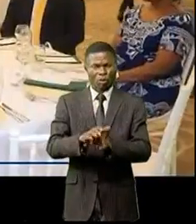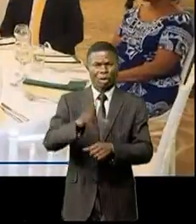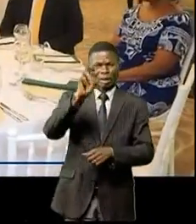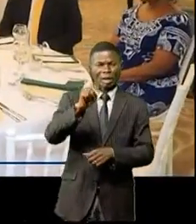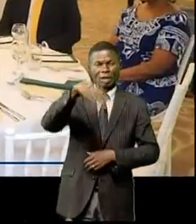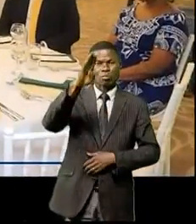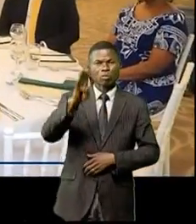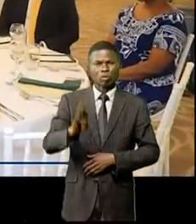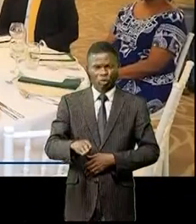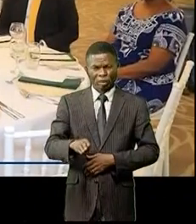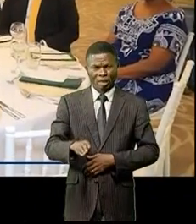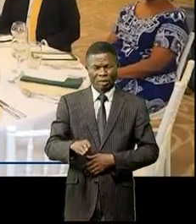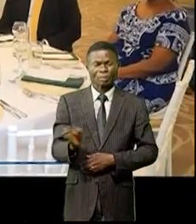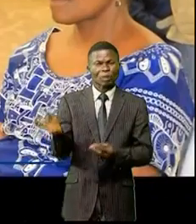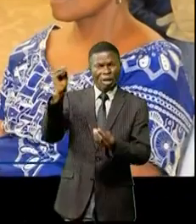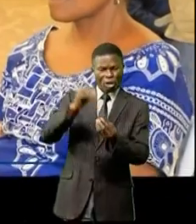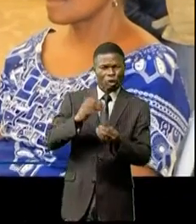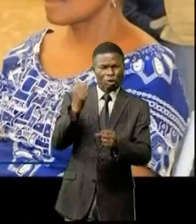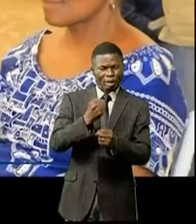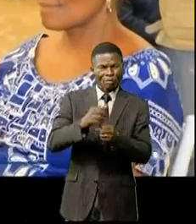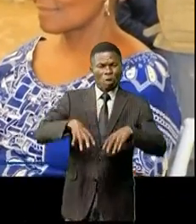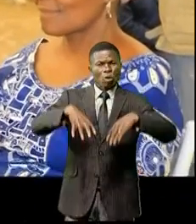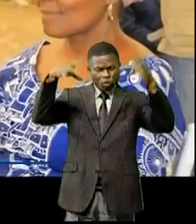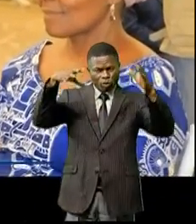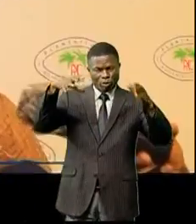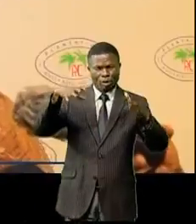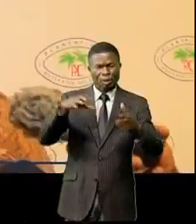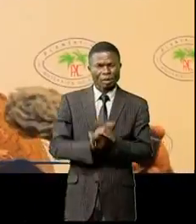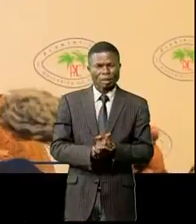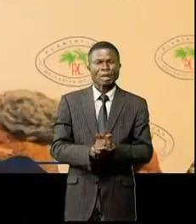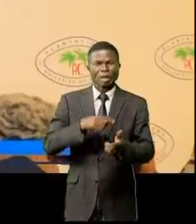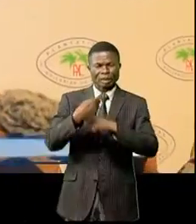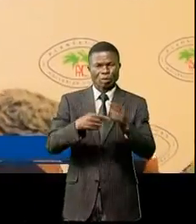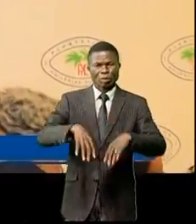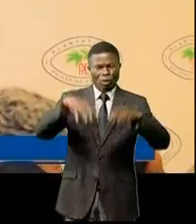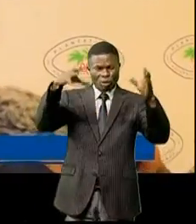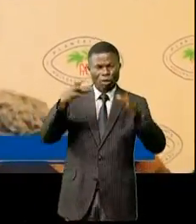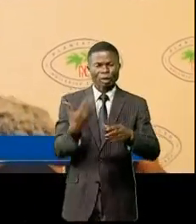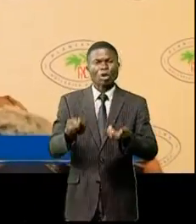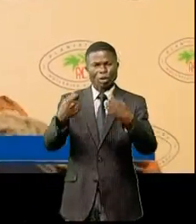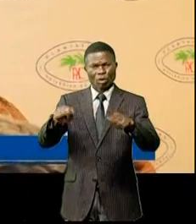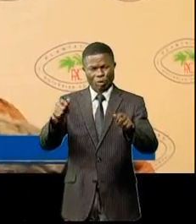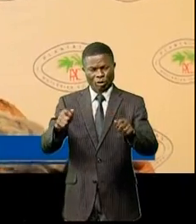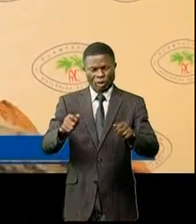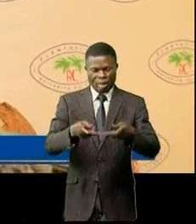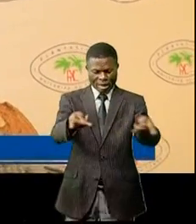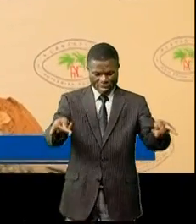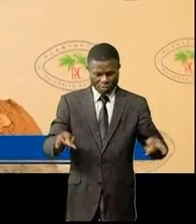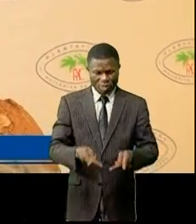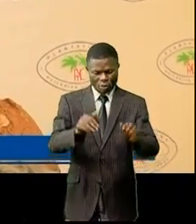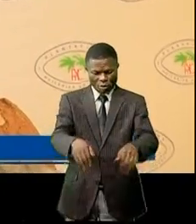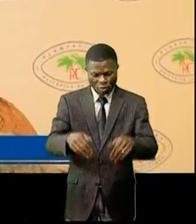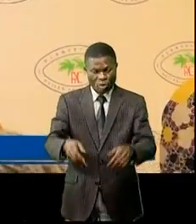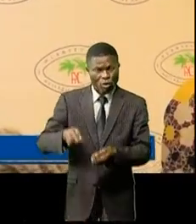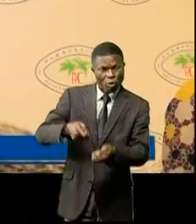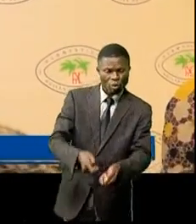30%. Nous voulons augmenter la production. Ça passe par l'augmentation des rendements par à l'hectare de ce qui est déjà